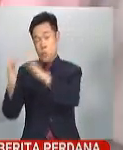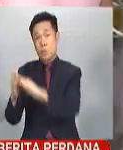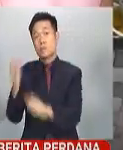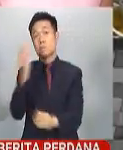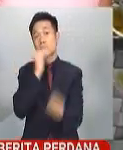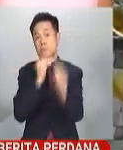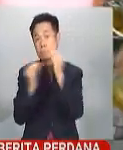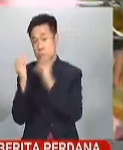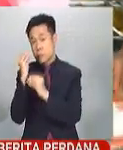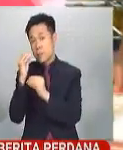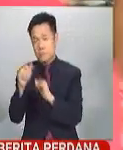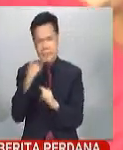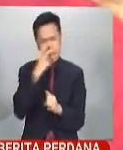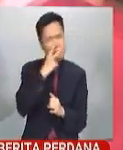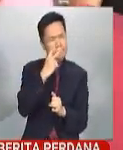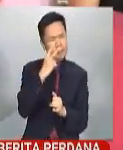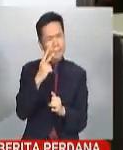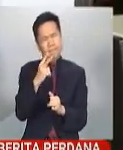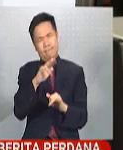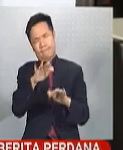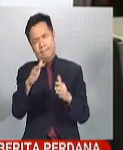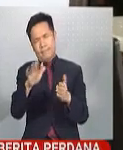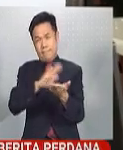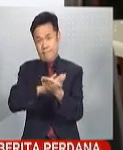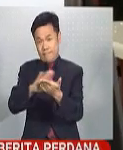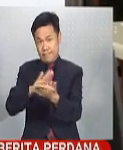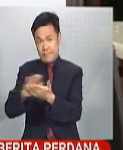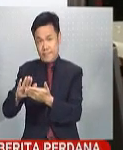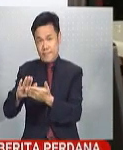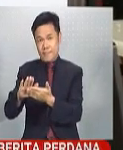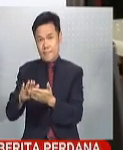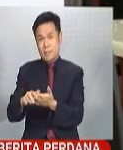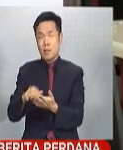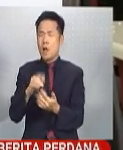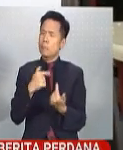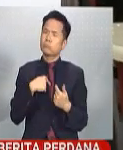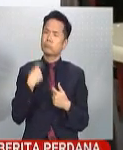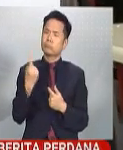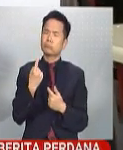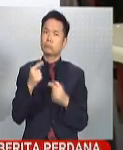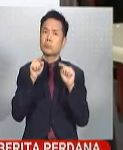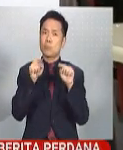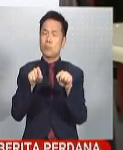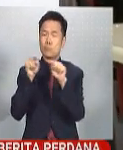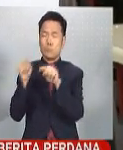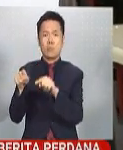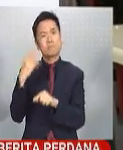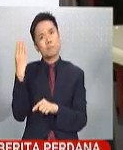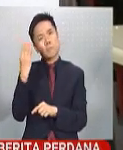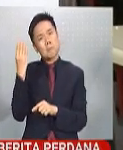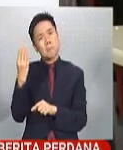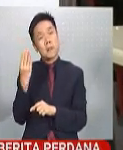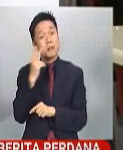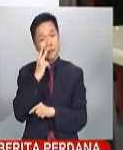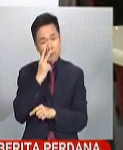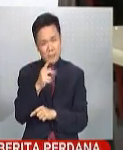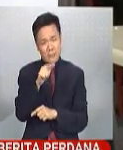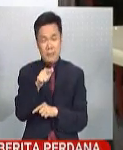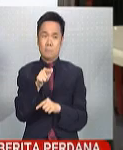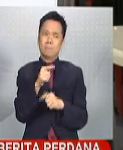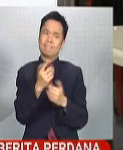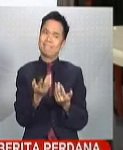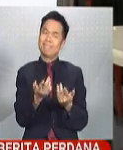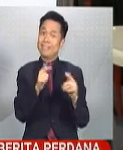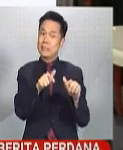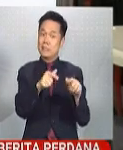makanan menjadi kriteria utama. Aktiviti makan luar, saya makan luar macam biasa. Cuma saya tengoklah kedai tu kan. Jangan sebarang